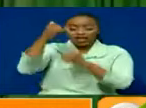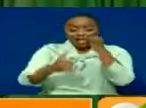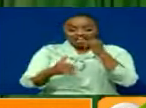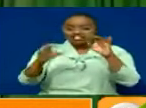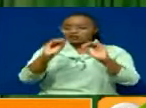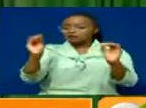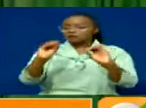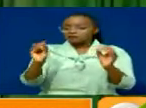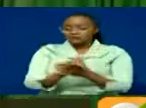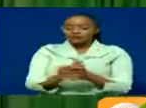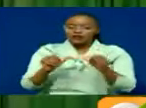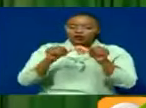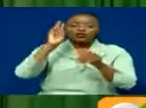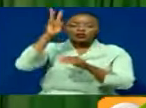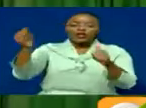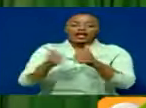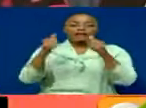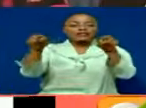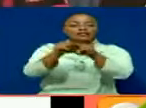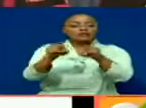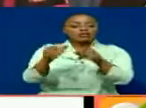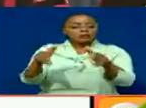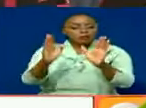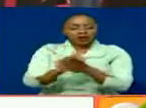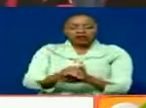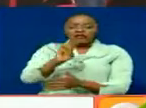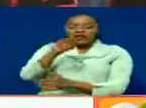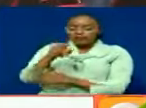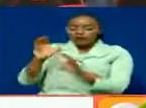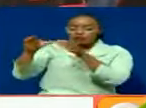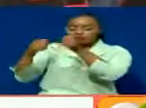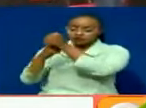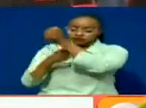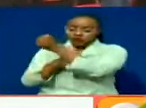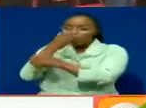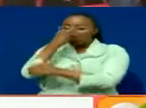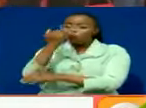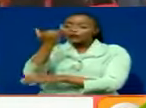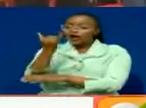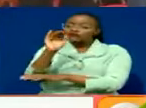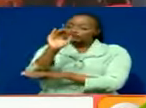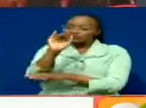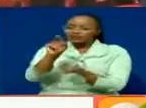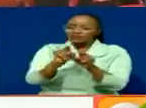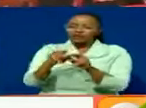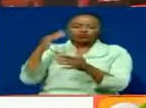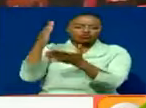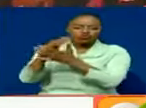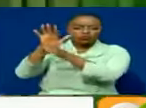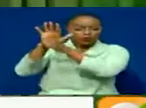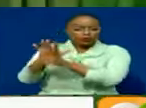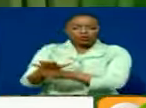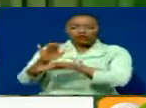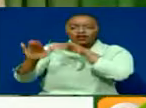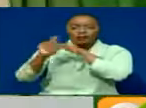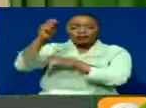haitaisha, itaendelea kufanyika hivyo tu. Wabunge wa mrengo wa Ruto wakiitaka serikali kukoma kumhujumu naibu wa